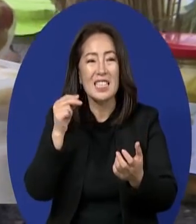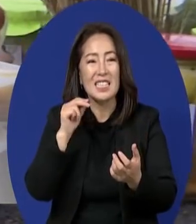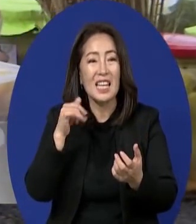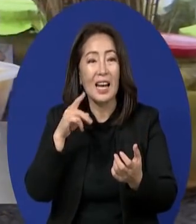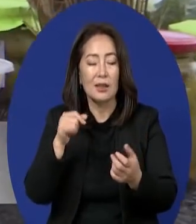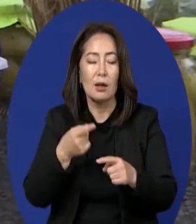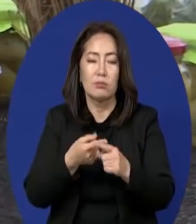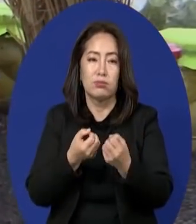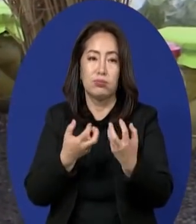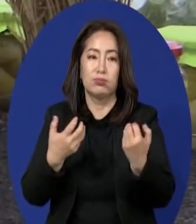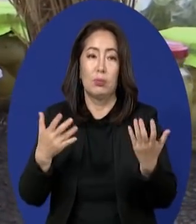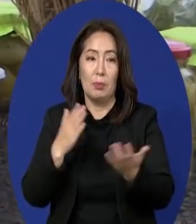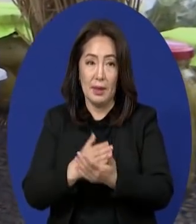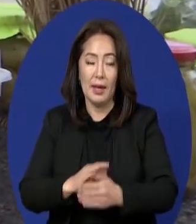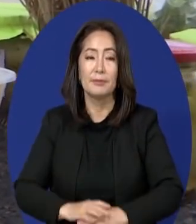байна.